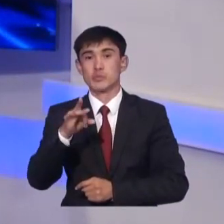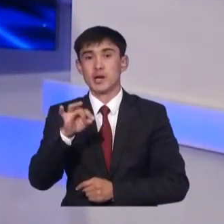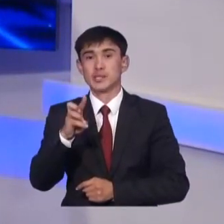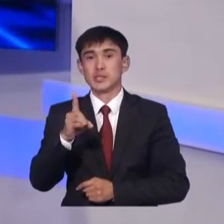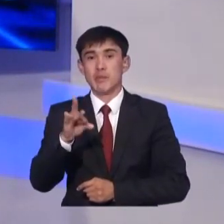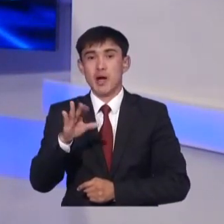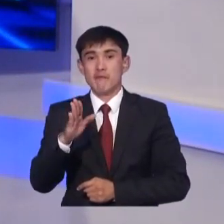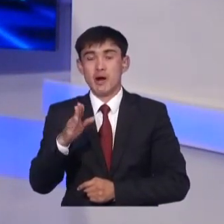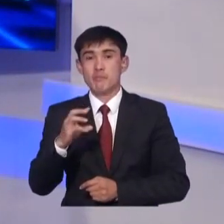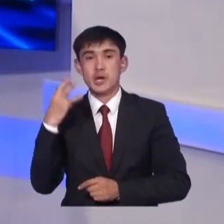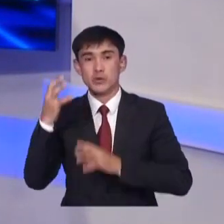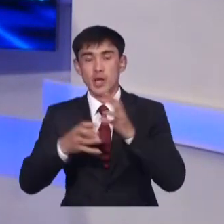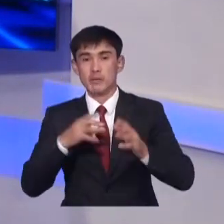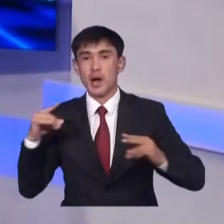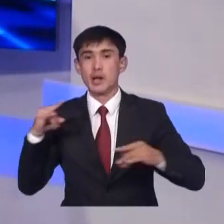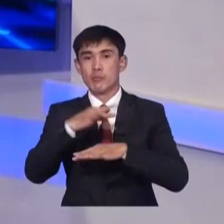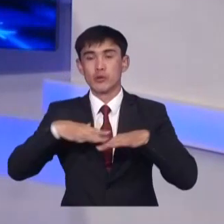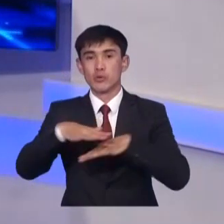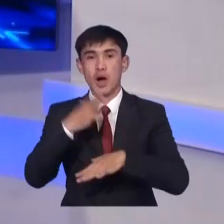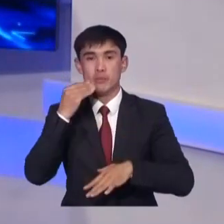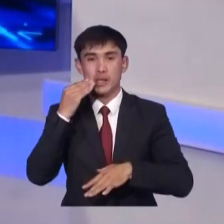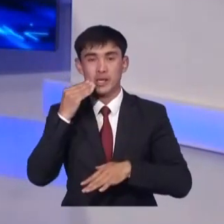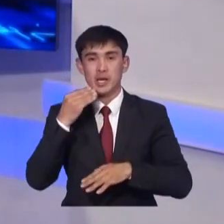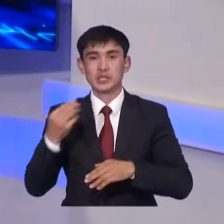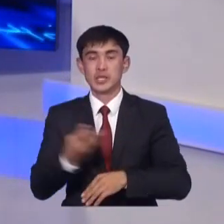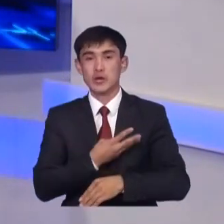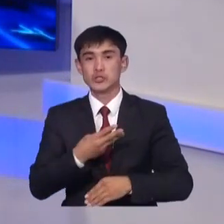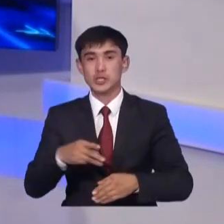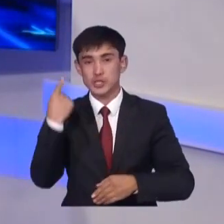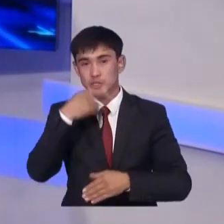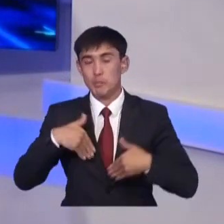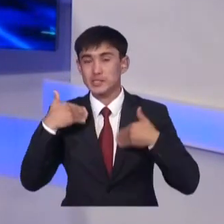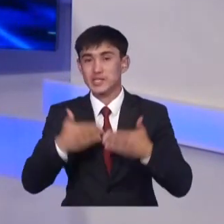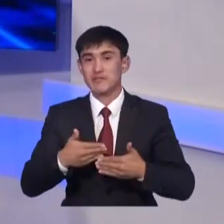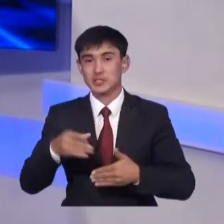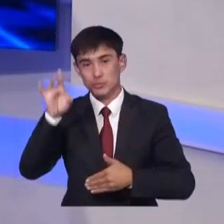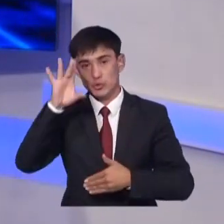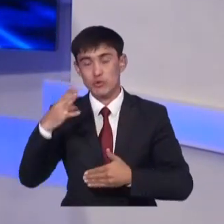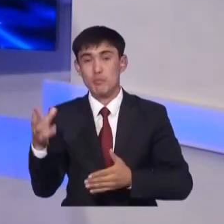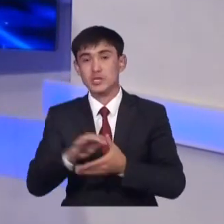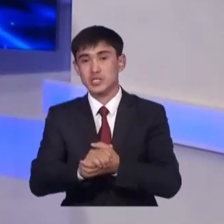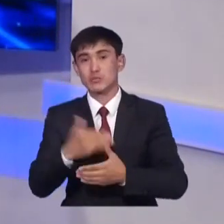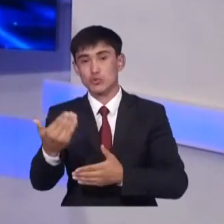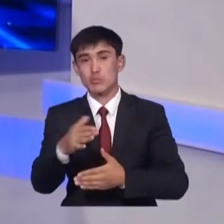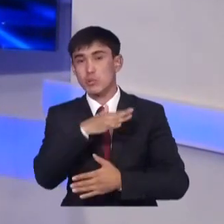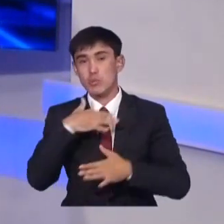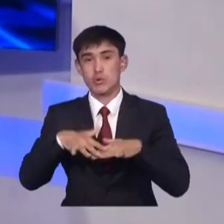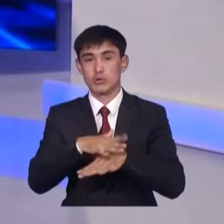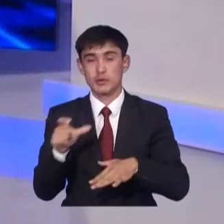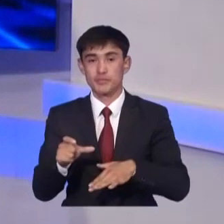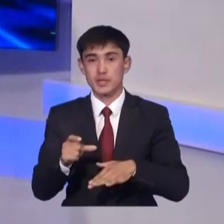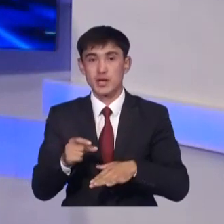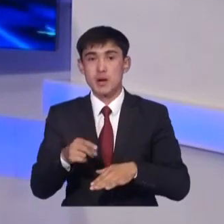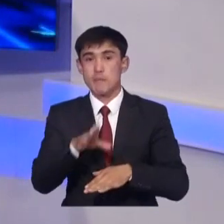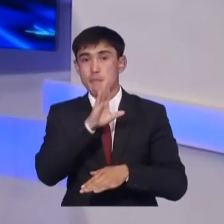и Гузмана Кыргызбаева в международном аэропорту Алматы. Желающих лично поздравить чемпионов и пожать им руки было немало. В